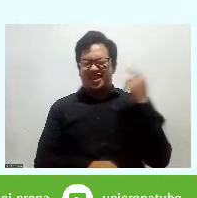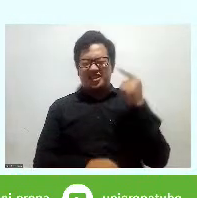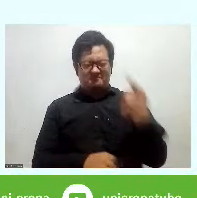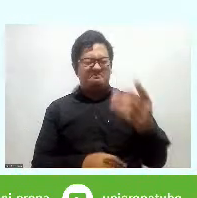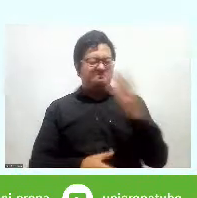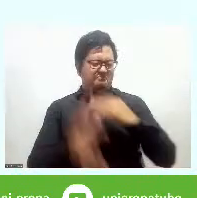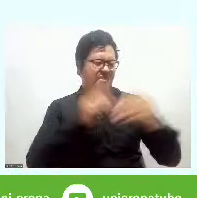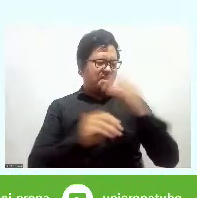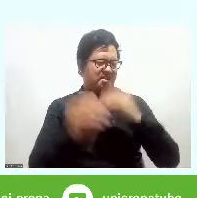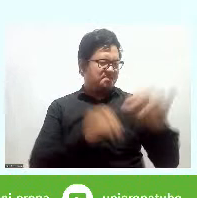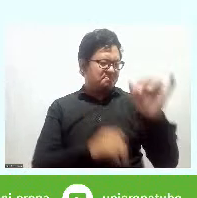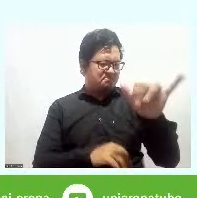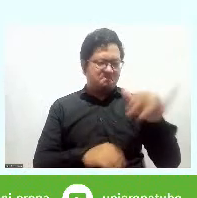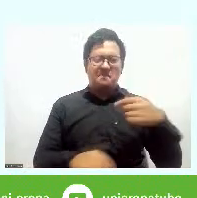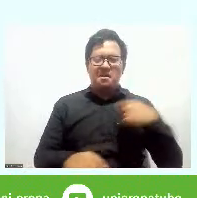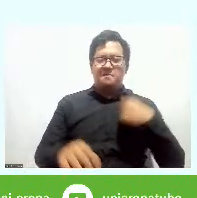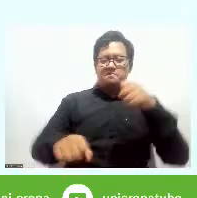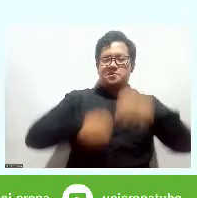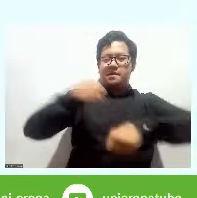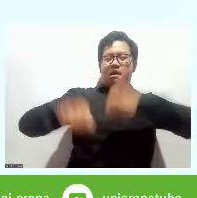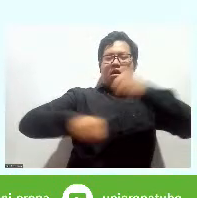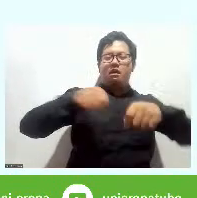tes forever